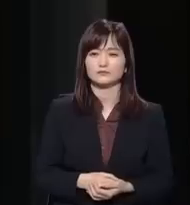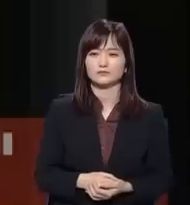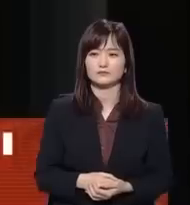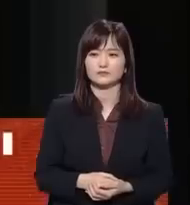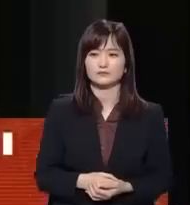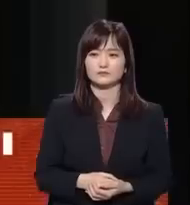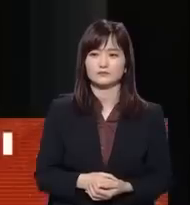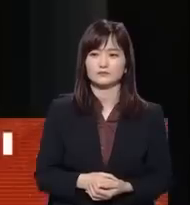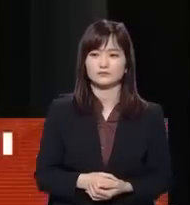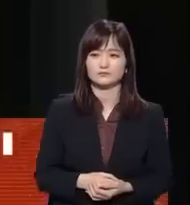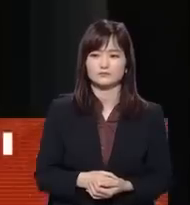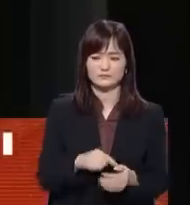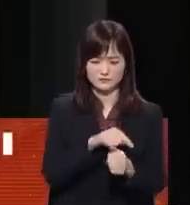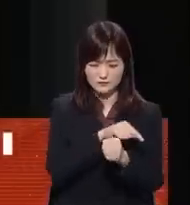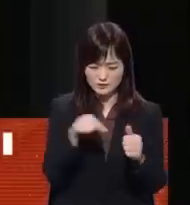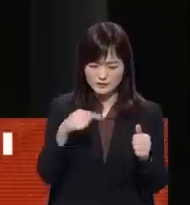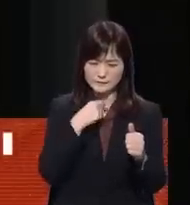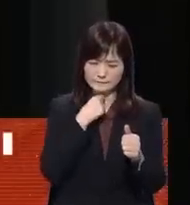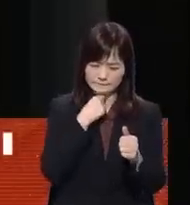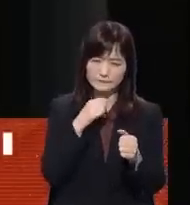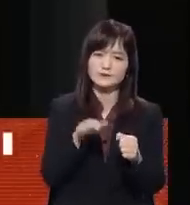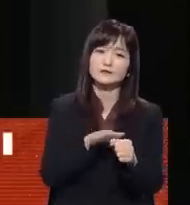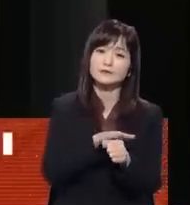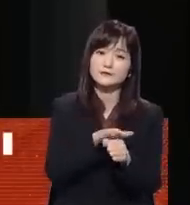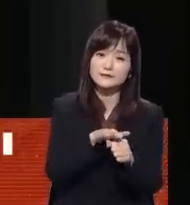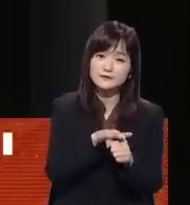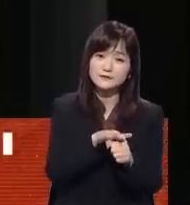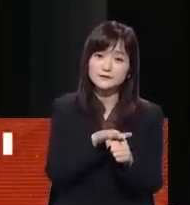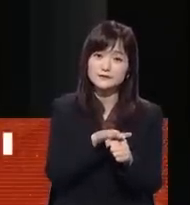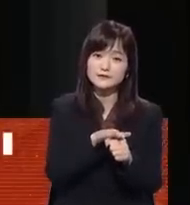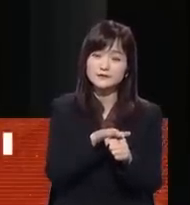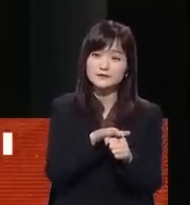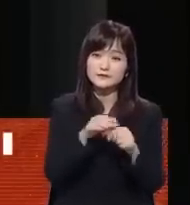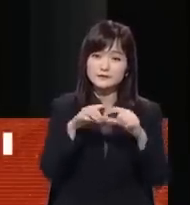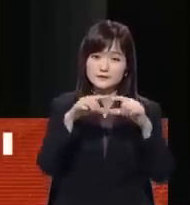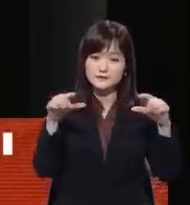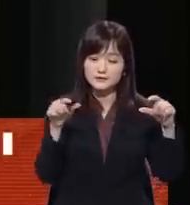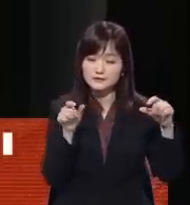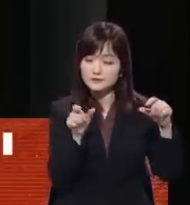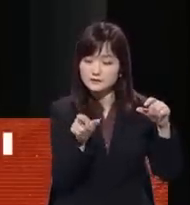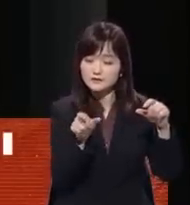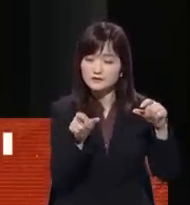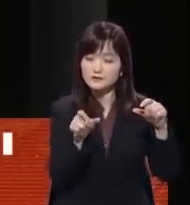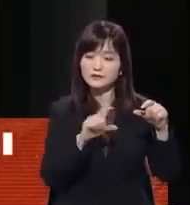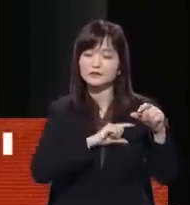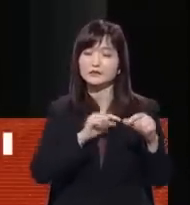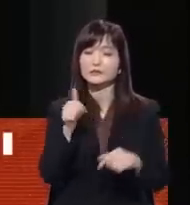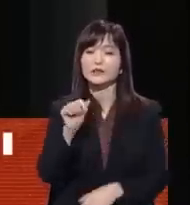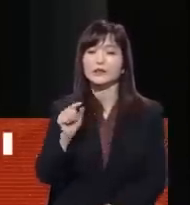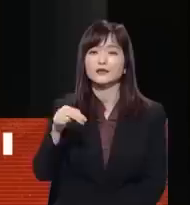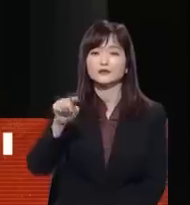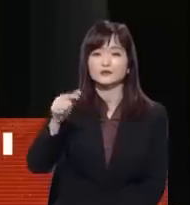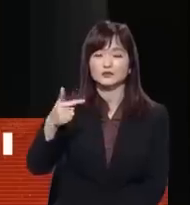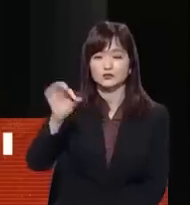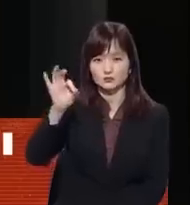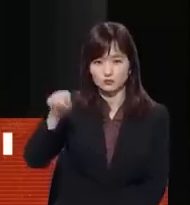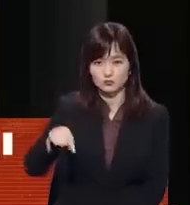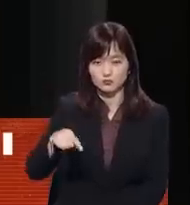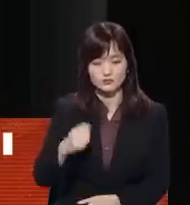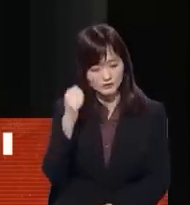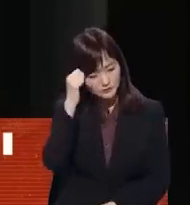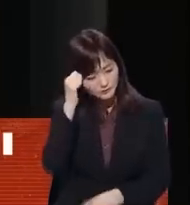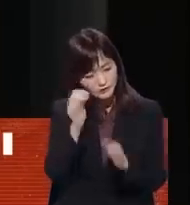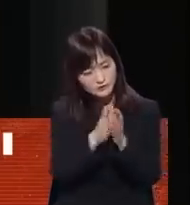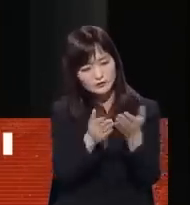죽도록 죽이고 싶도록 사랑했다 그 쪽지에 있었던 이름은 한선우 그런데 투숙객 명부에는 이태수